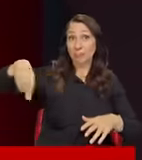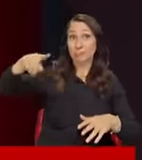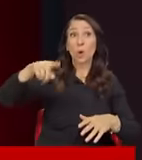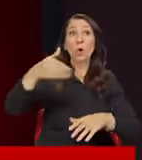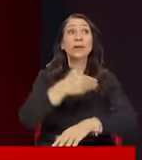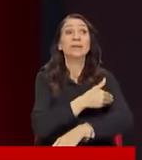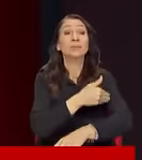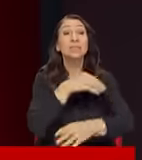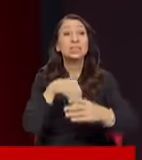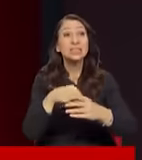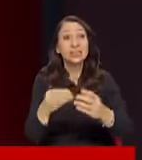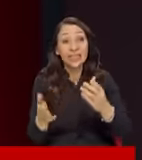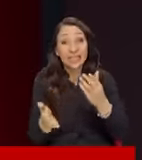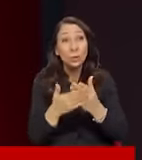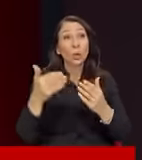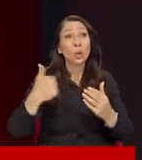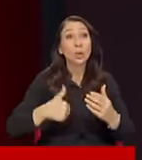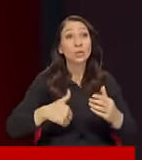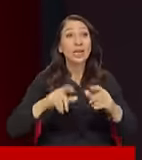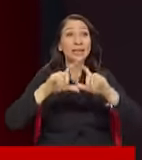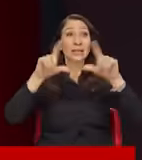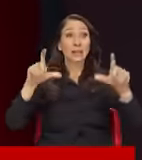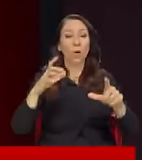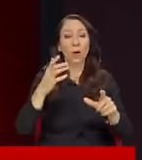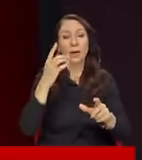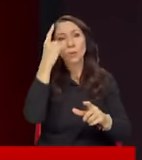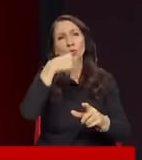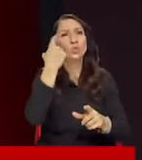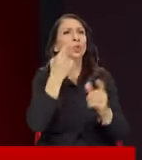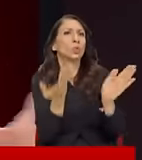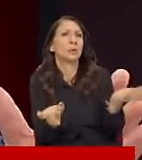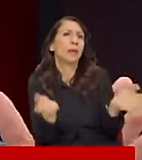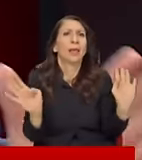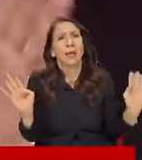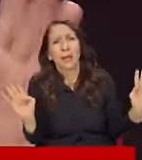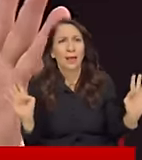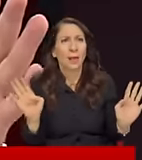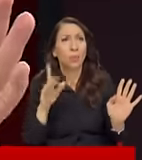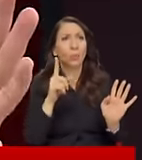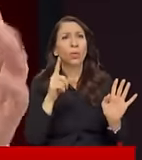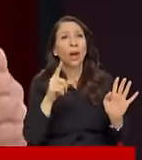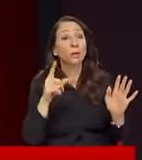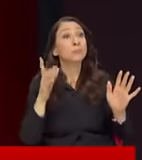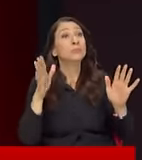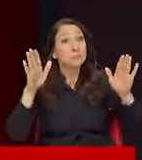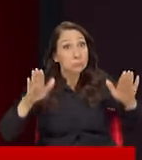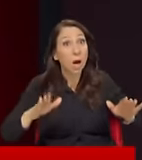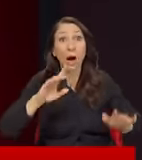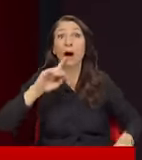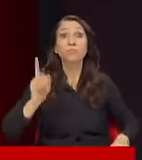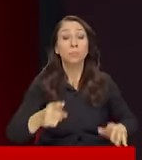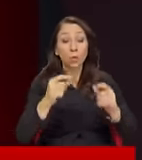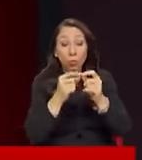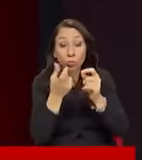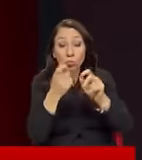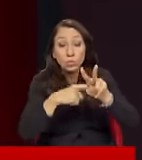o hizmet için araç olan kurumsal yapının önündeki insanlardır. Bunlar biat. Buyruk diyor ya,